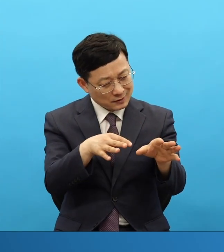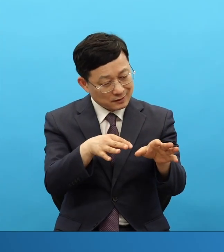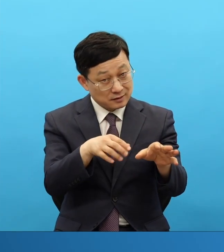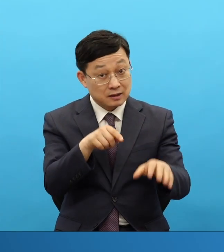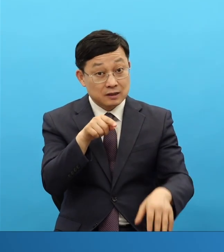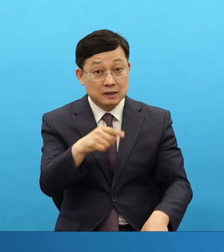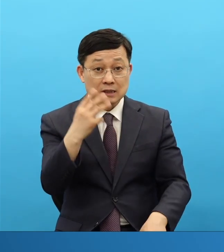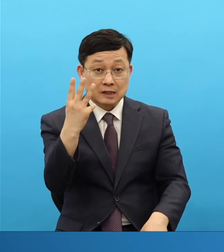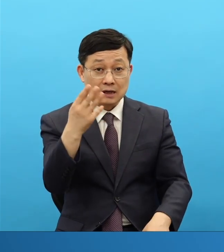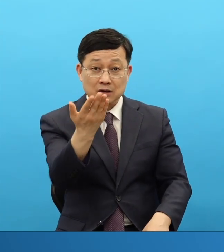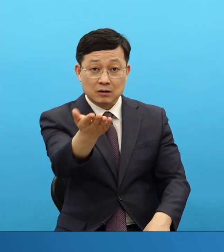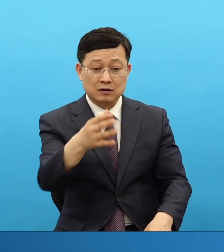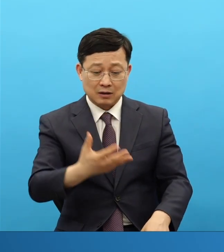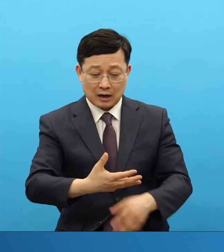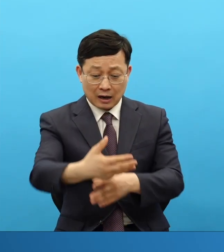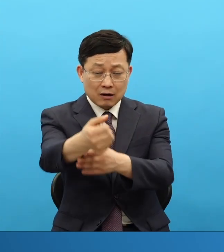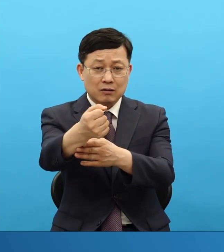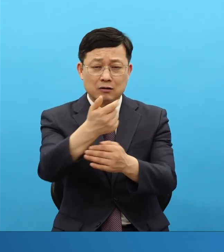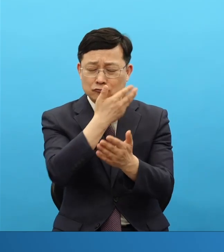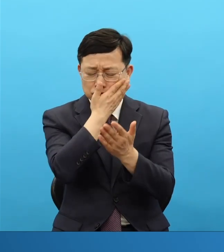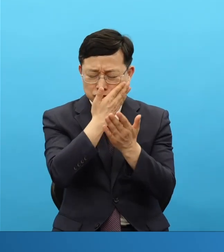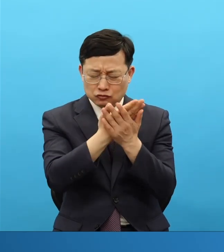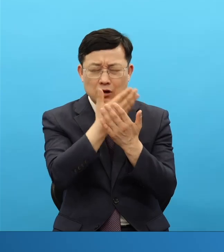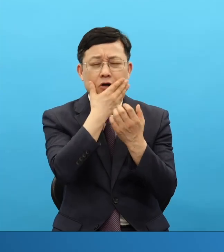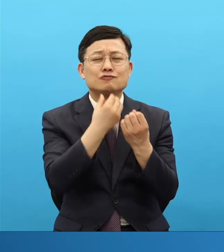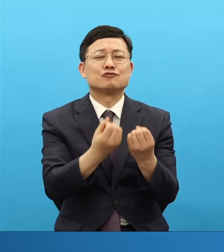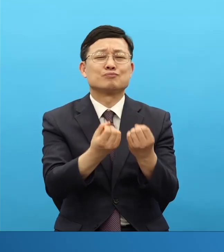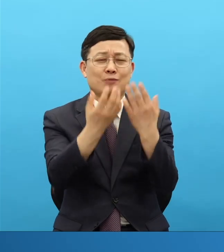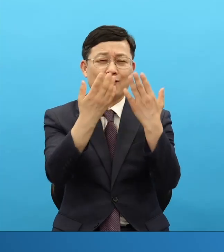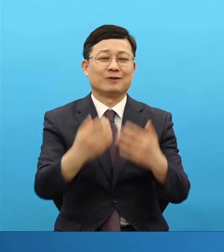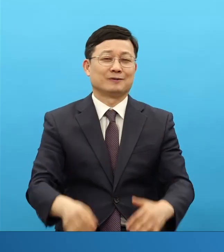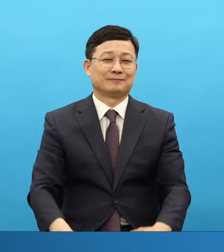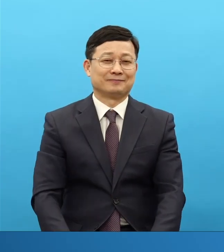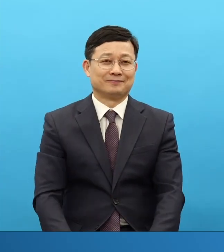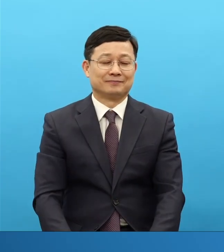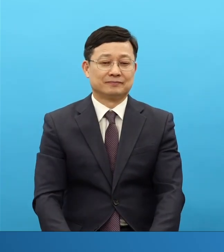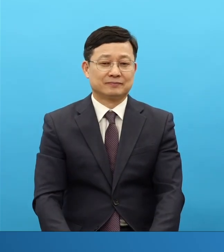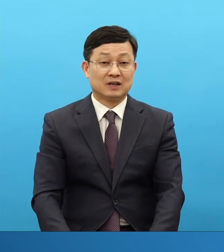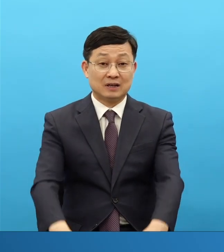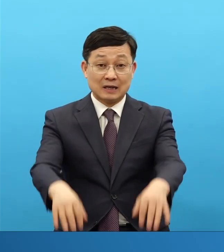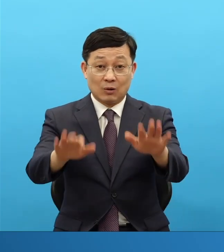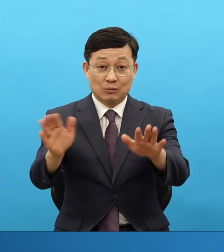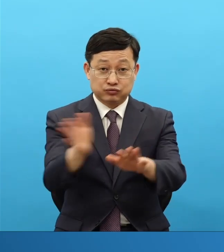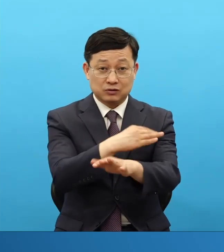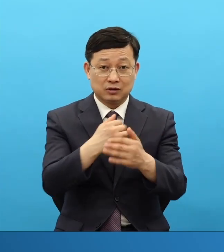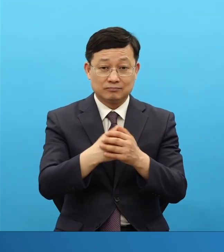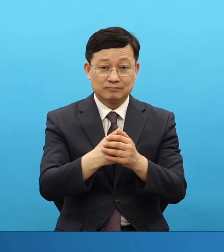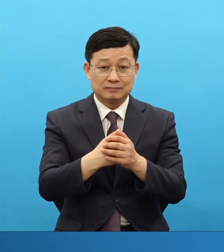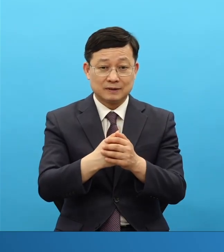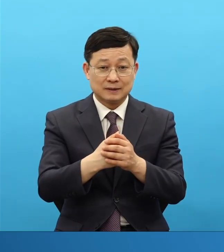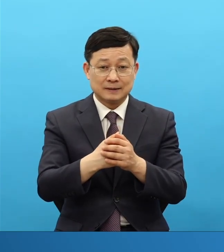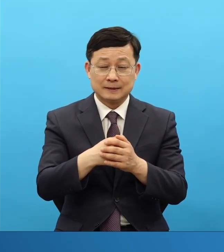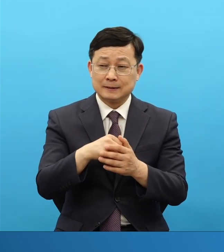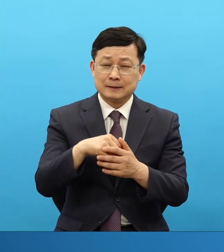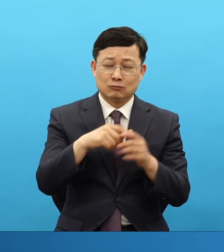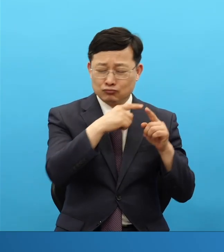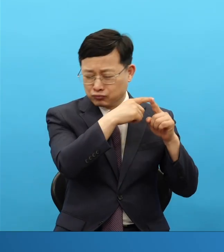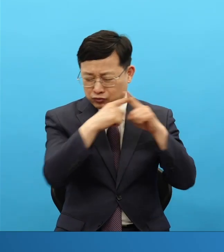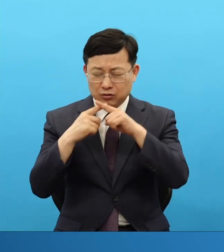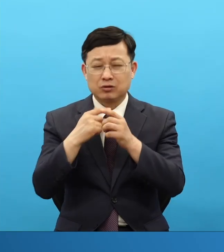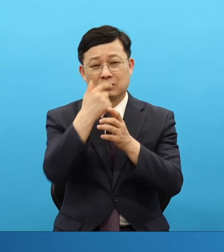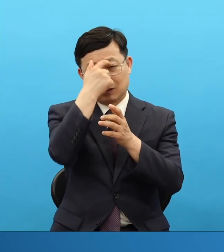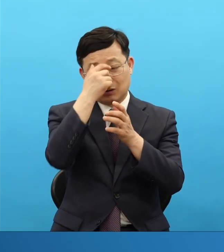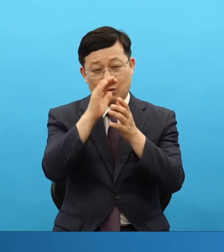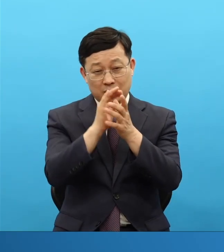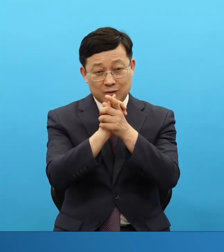받을 제일 중요한 축복입니다. This is the very important, most important blessing you must 자, receive. 오늘부터 무조건 5개는 기도하세요. And so starting now, unconditionally pray about